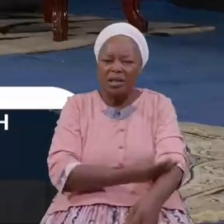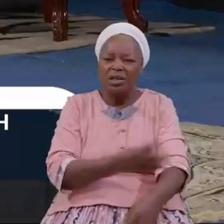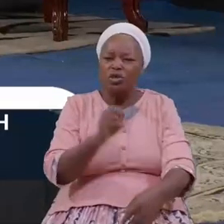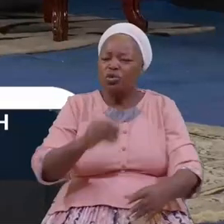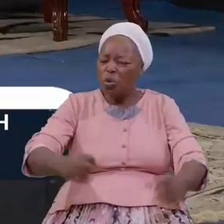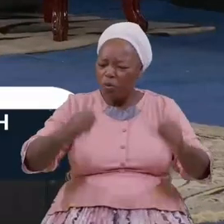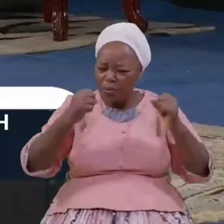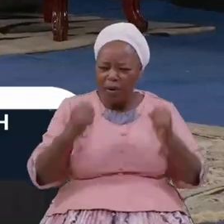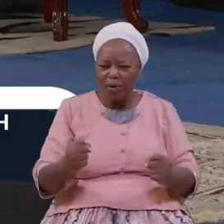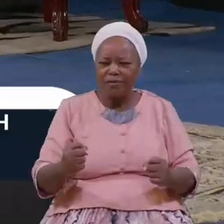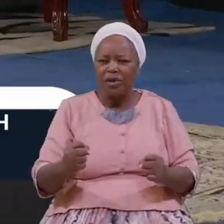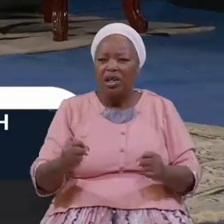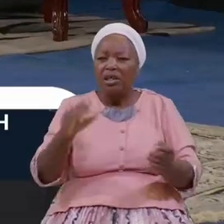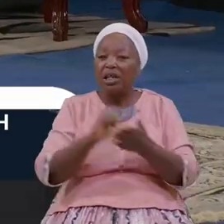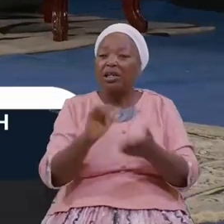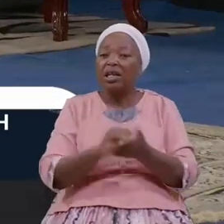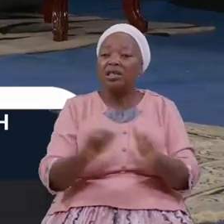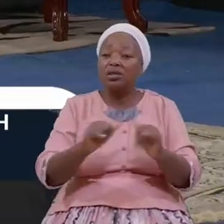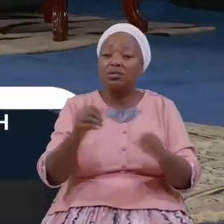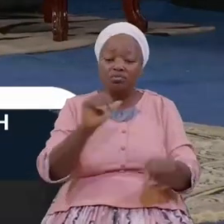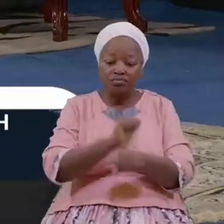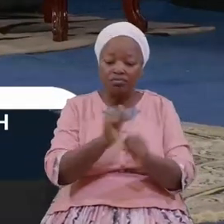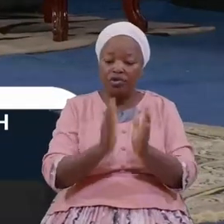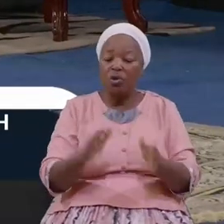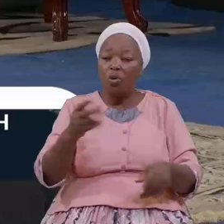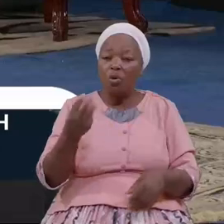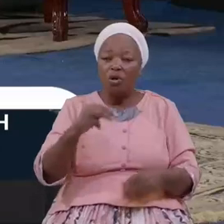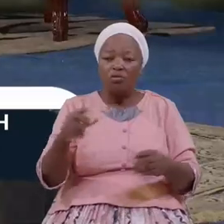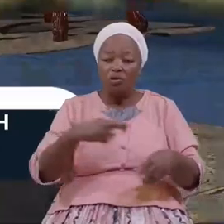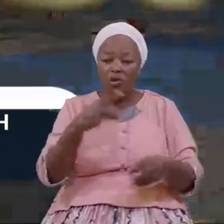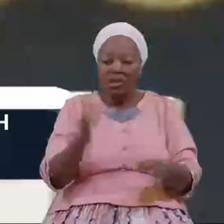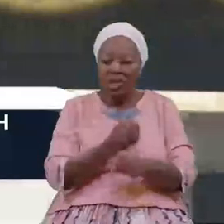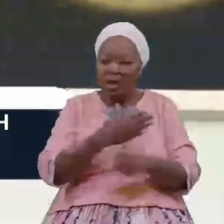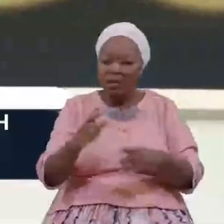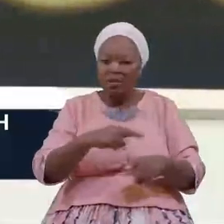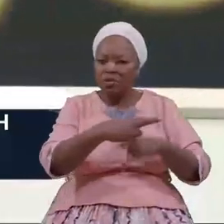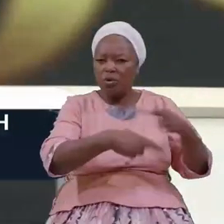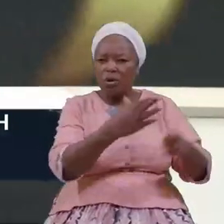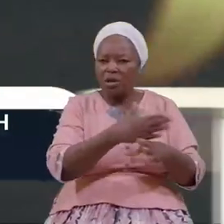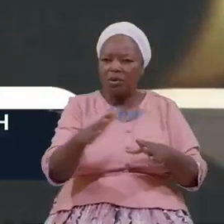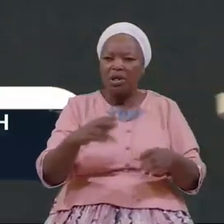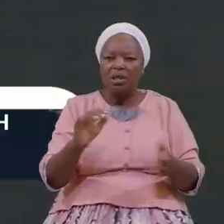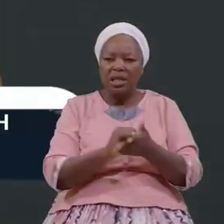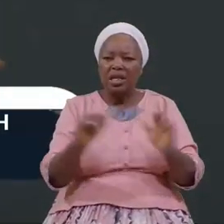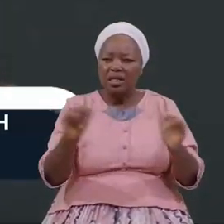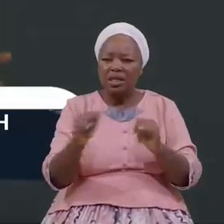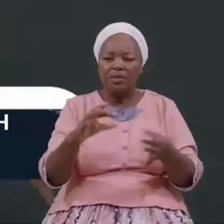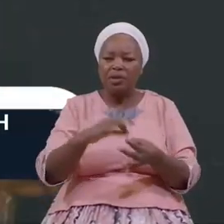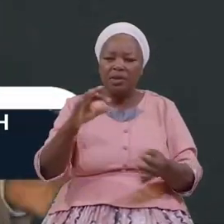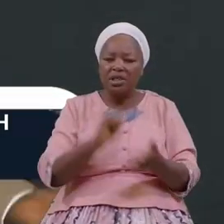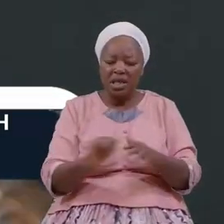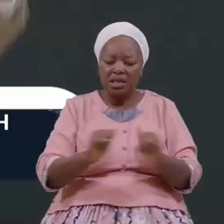si fort, que cette pierre fut ôtée, le même Esprit, la